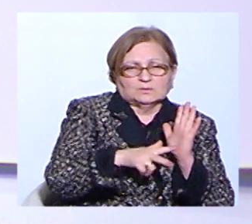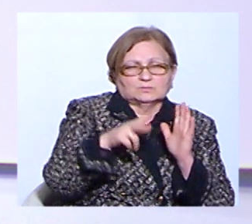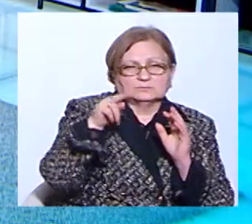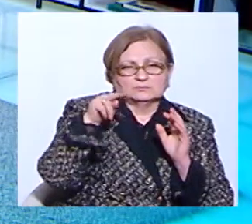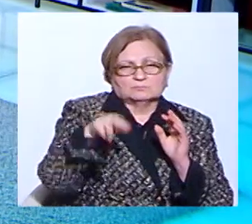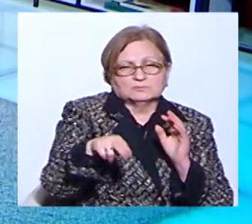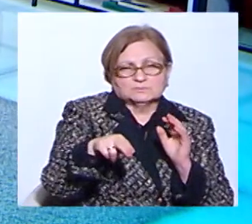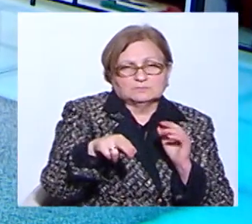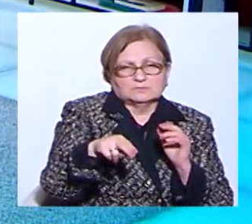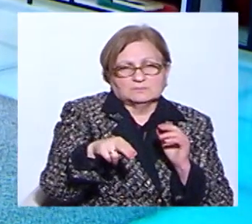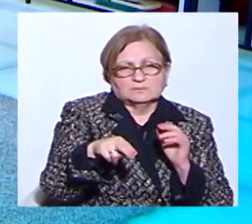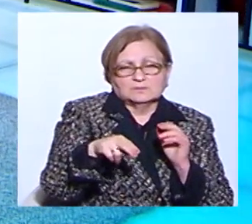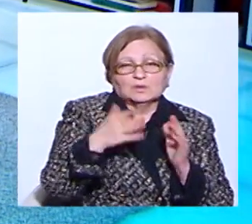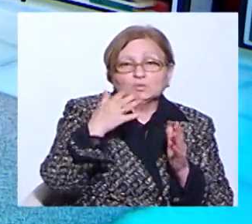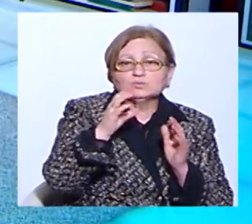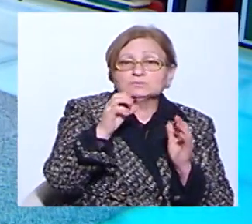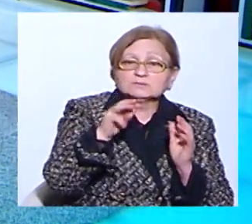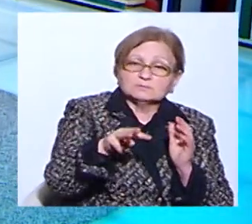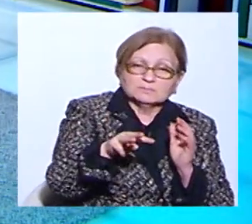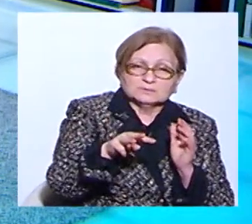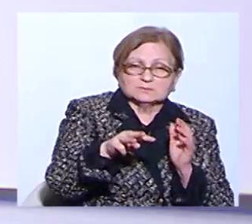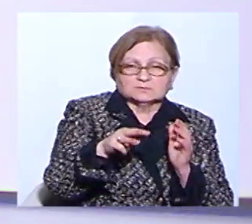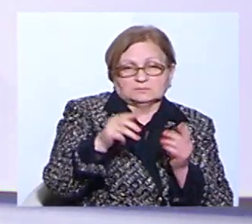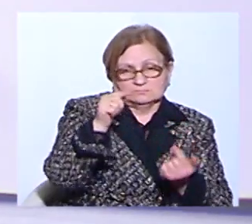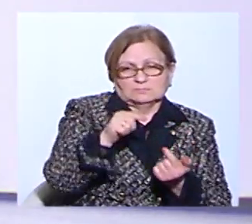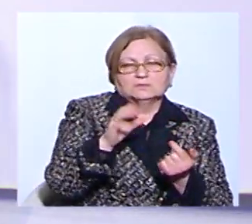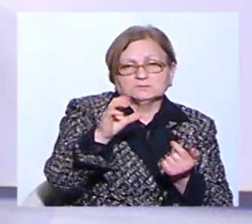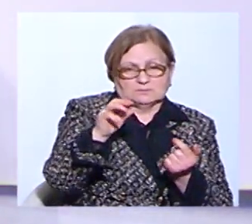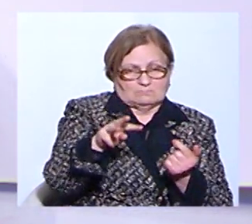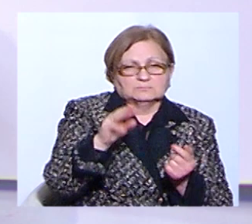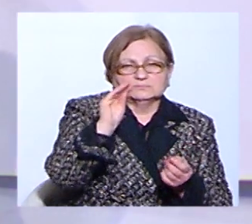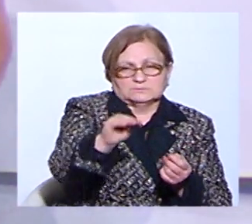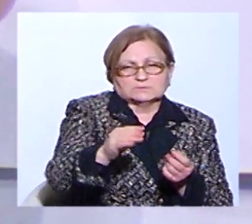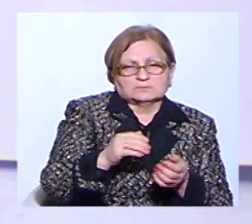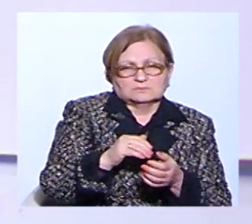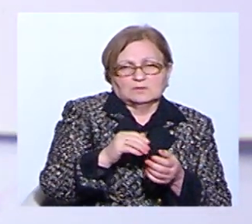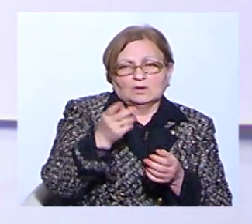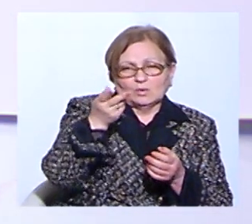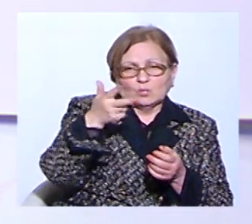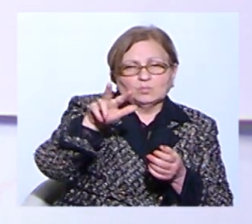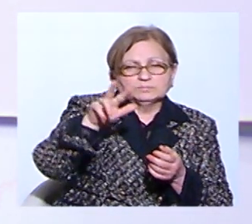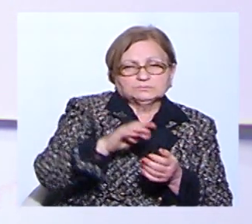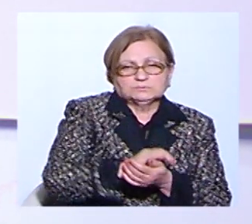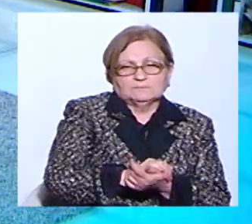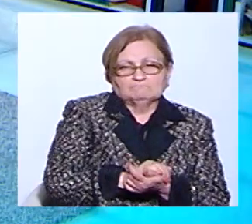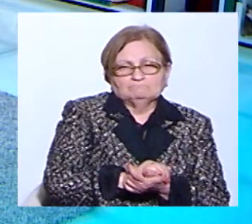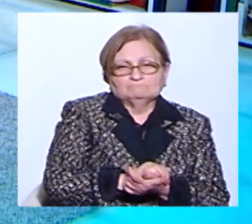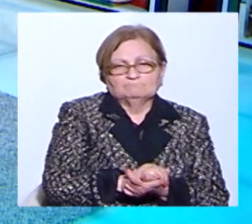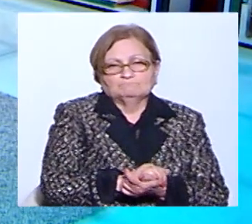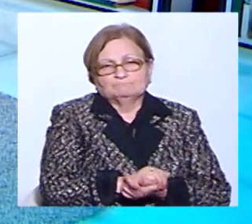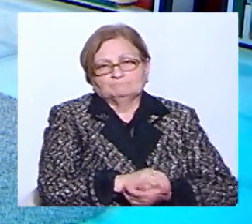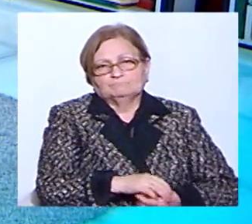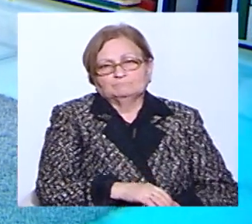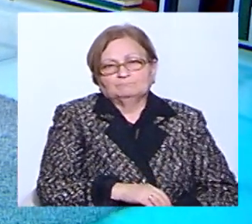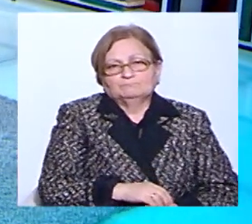პი, თუ ჩვენ გვაქვს სანტიმეტრი, შესაბამისად დავწერთ რომ სანტიმეტრი კუბში. იმიტომ რომ გვაქვს